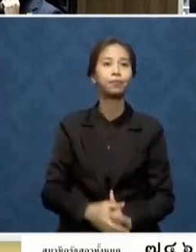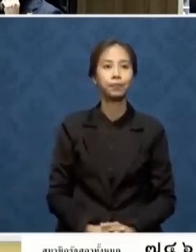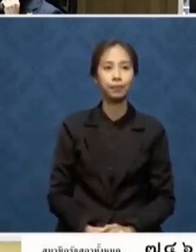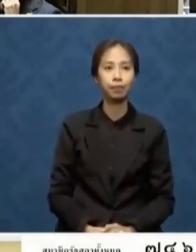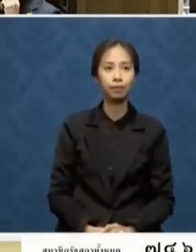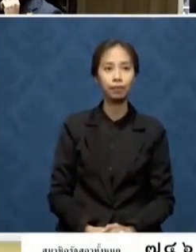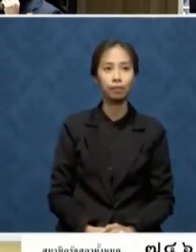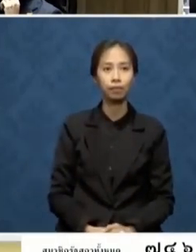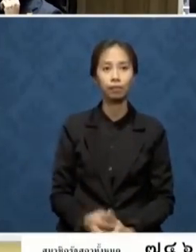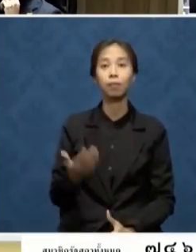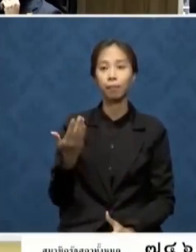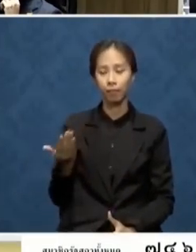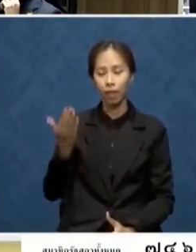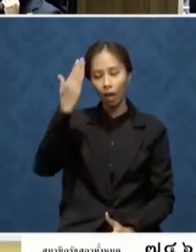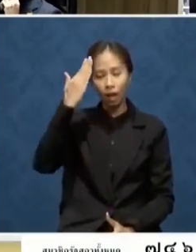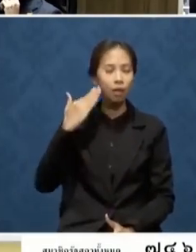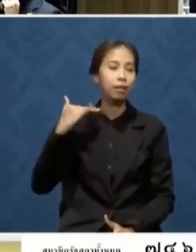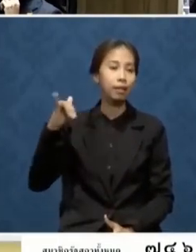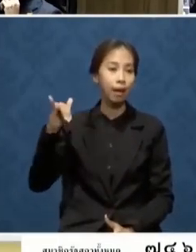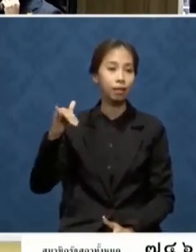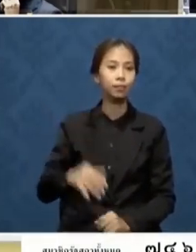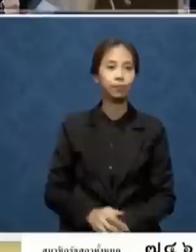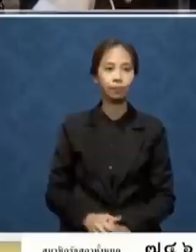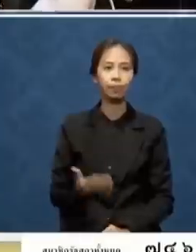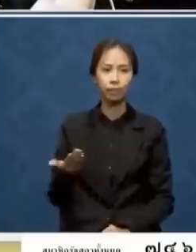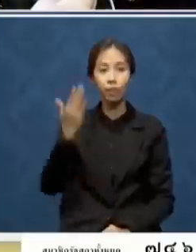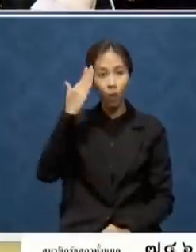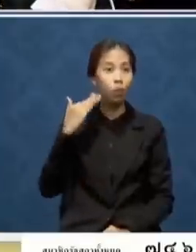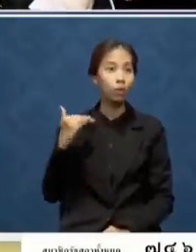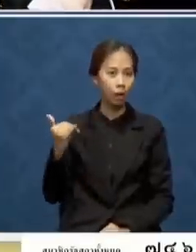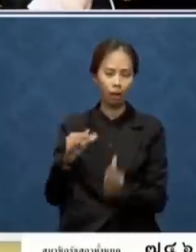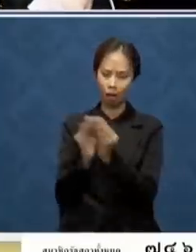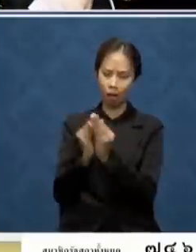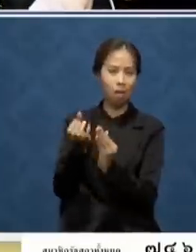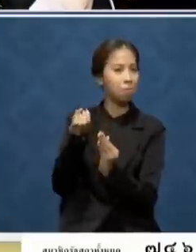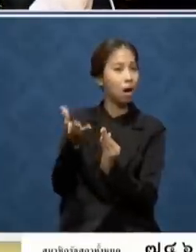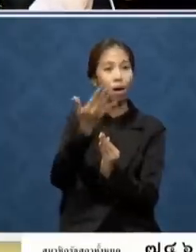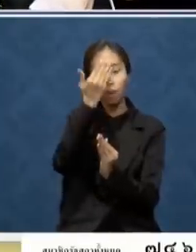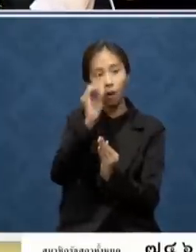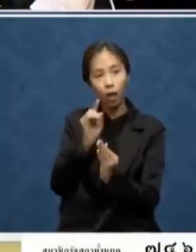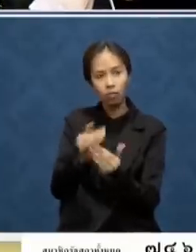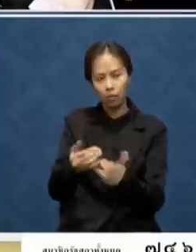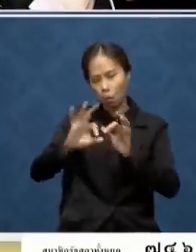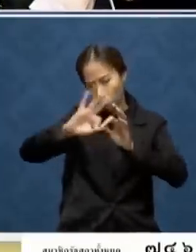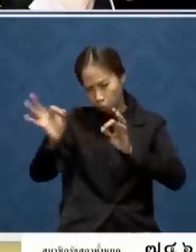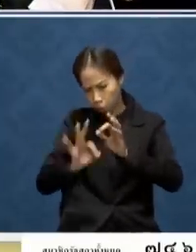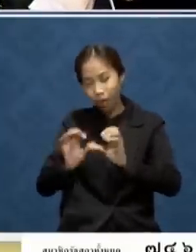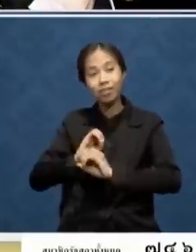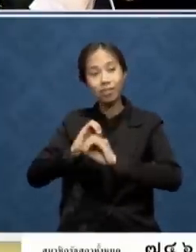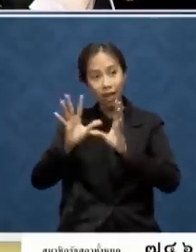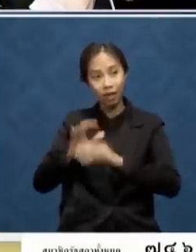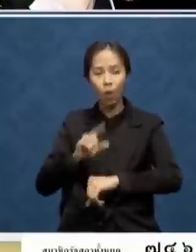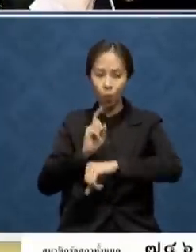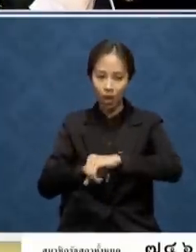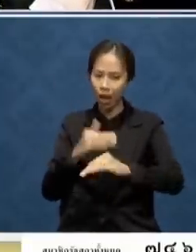ดูของคุณยิ่งลักษณ์กันค่ะของคุณยิ่งลักษณ์ก็ถือว่าได้คะแนนสูงมากนะคะเพราะว่ามีรายละเอียดชัดเจนค่ะมีเป้าหมายมี